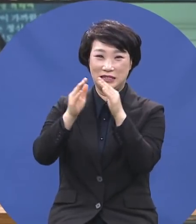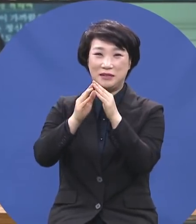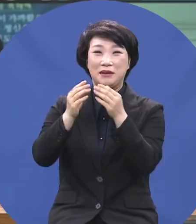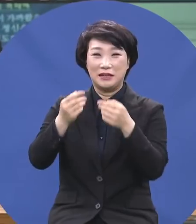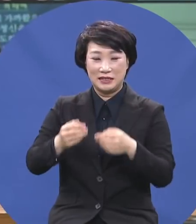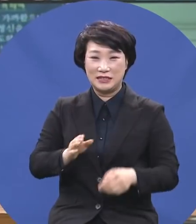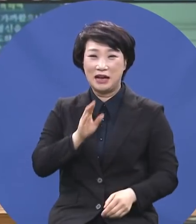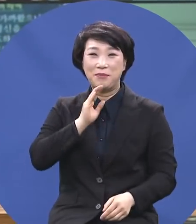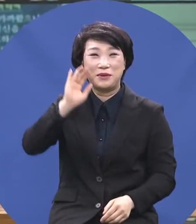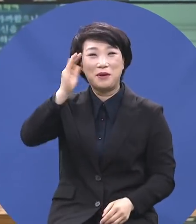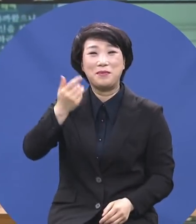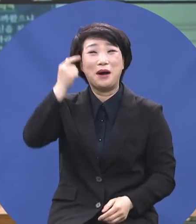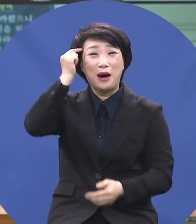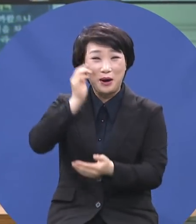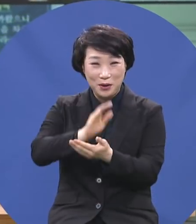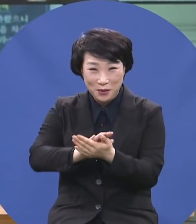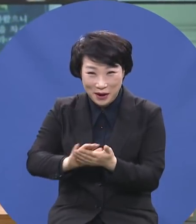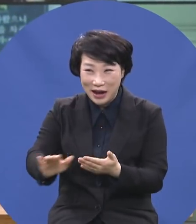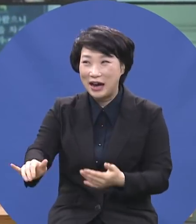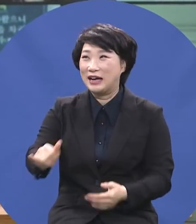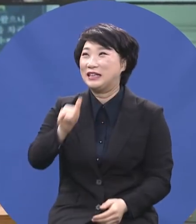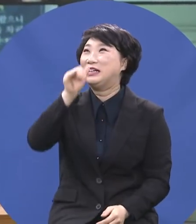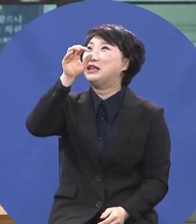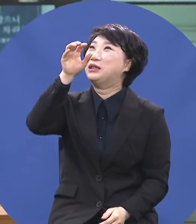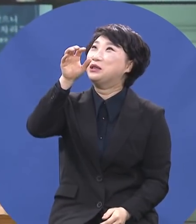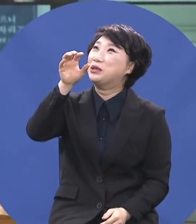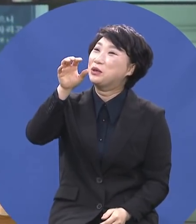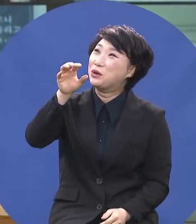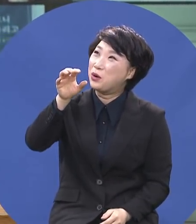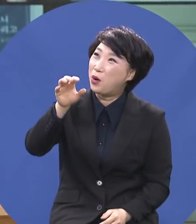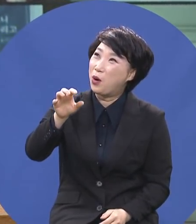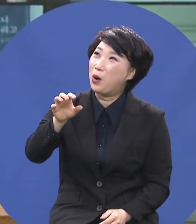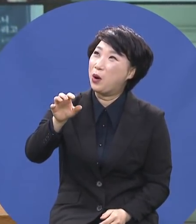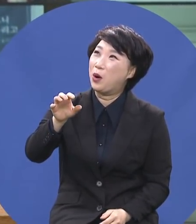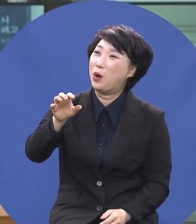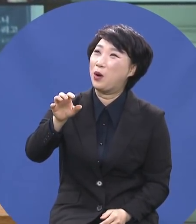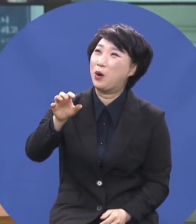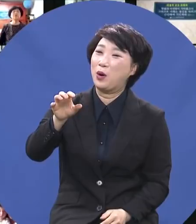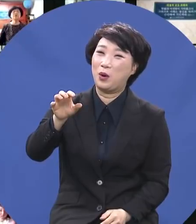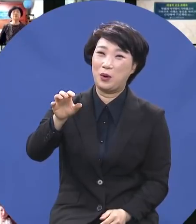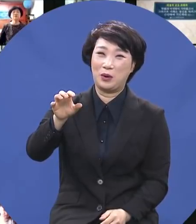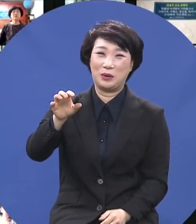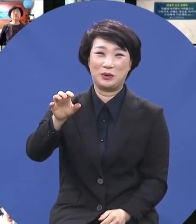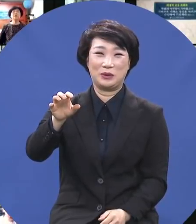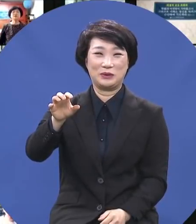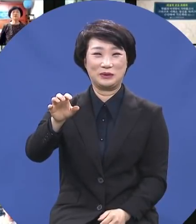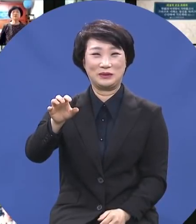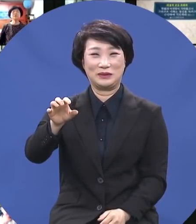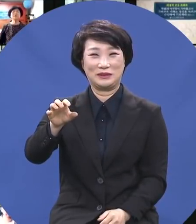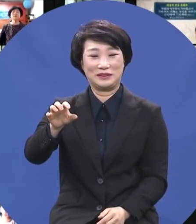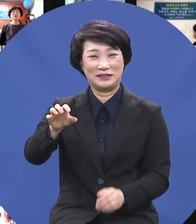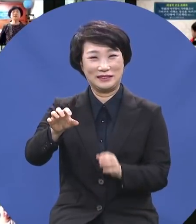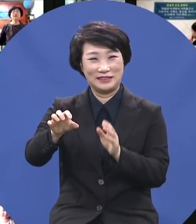아버지 참된 평화 있는 곳.